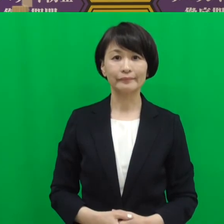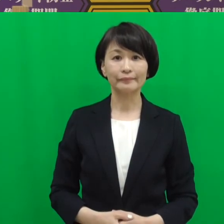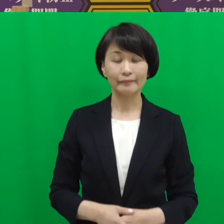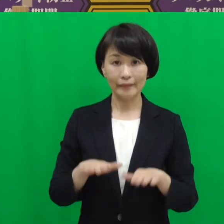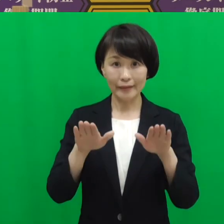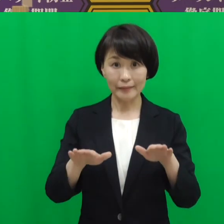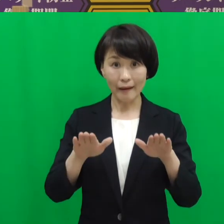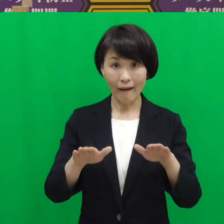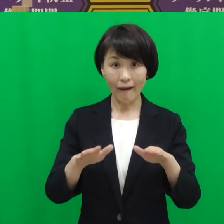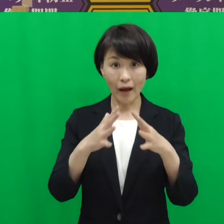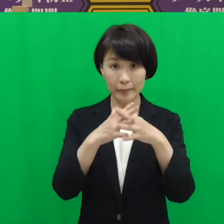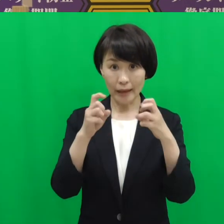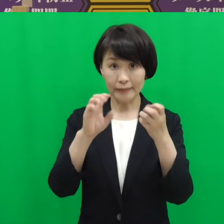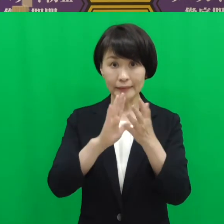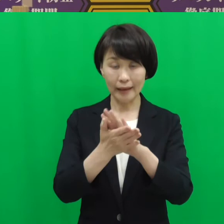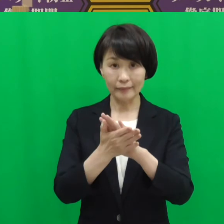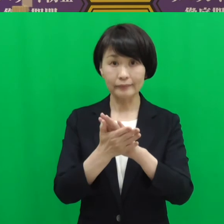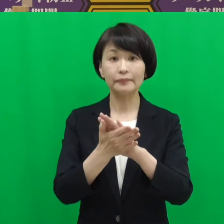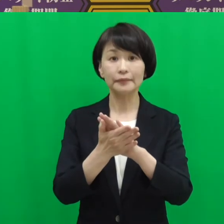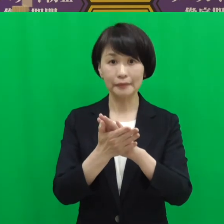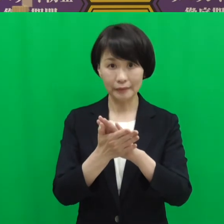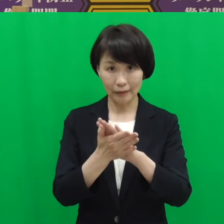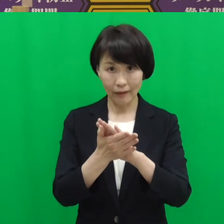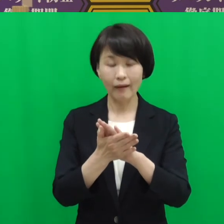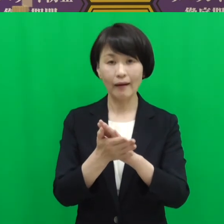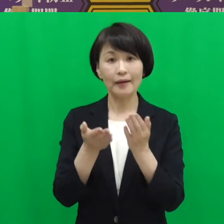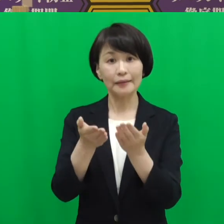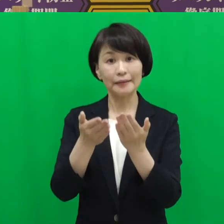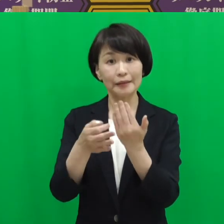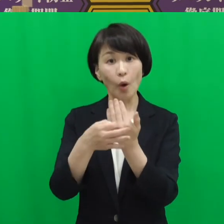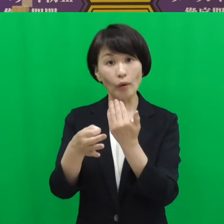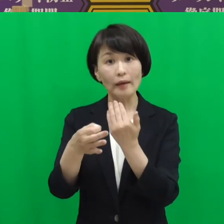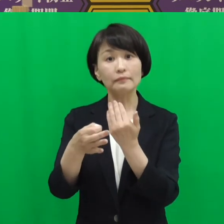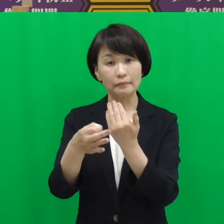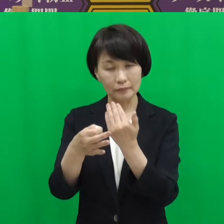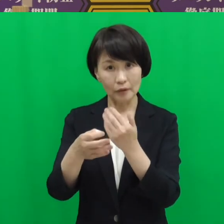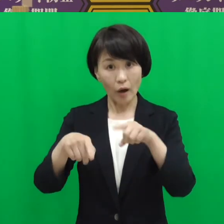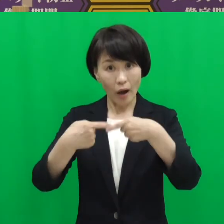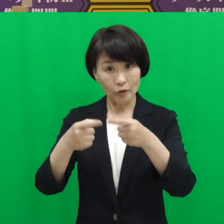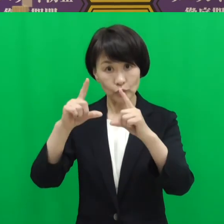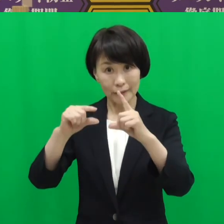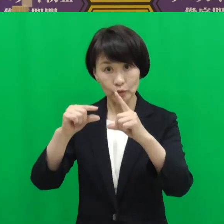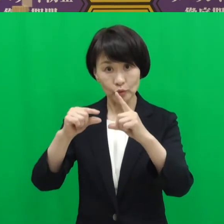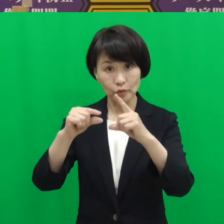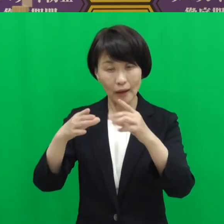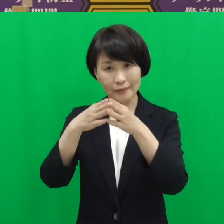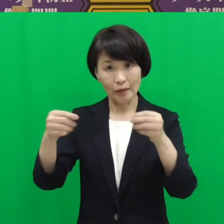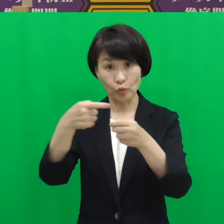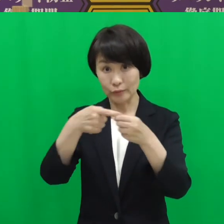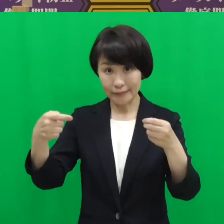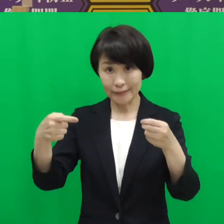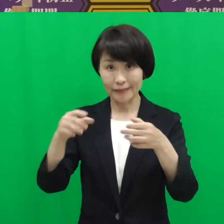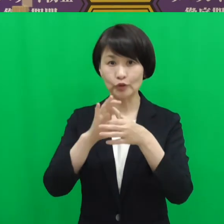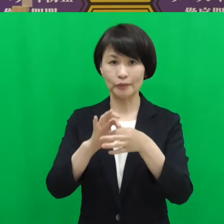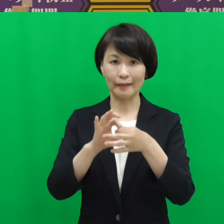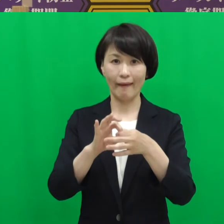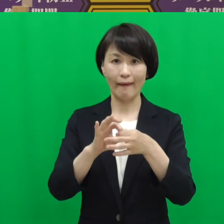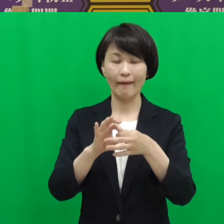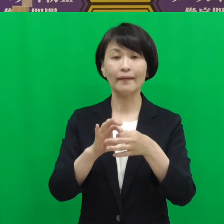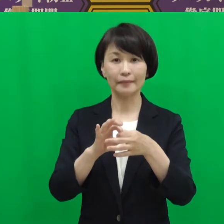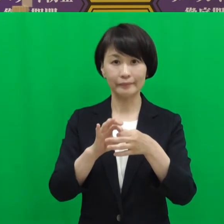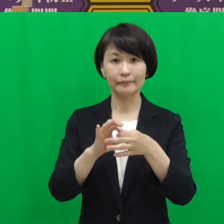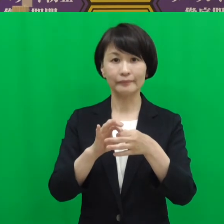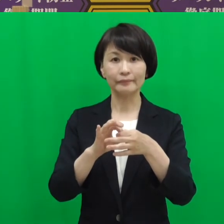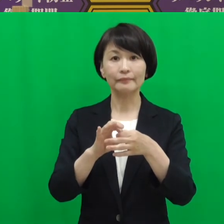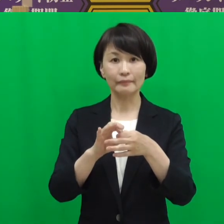在宮城県が、地震保険の加入率が全国1位であるということについての所感であります。見ての通り、この